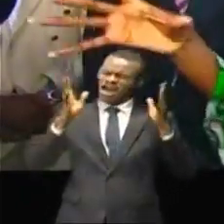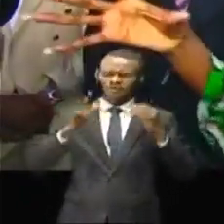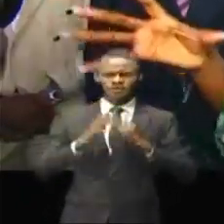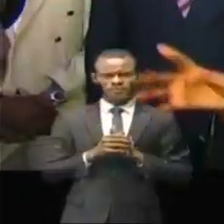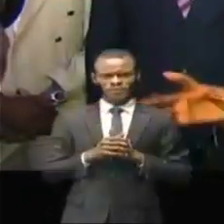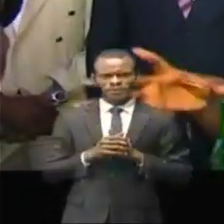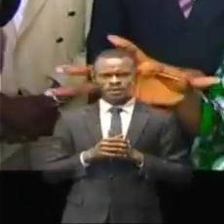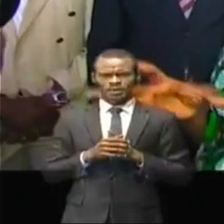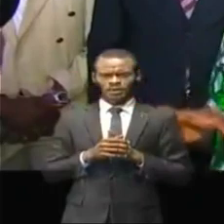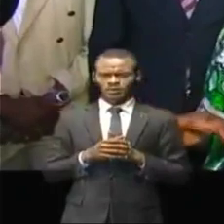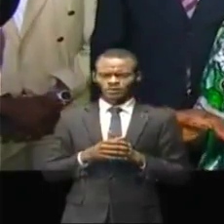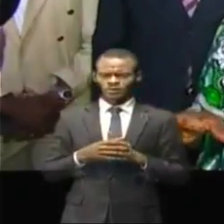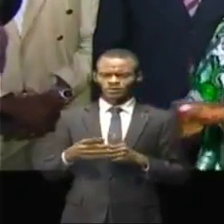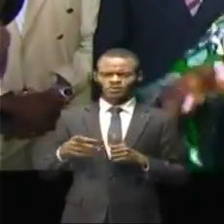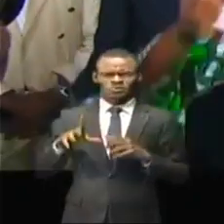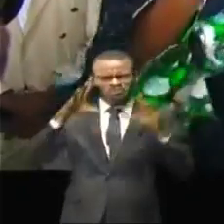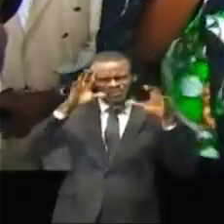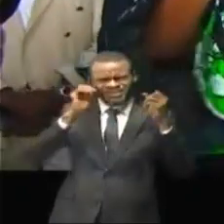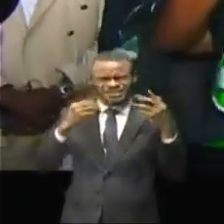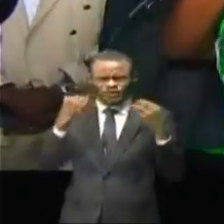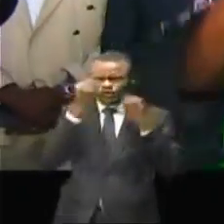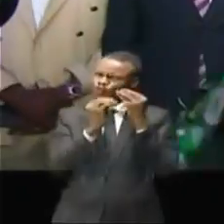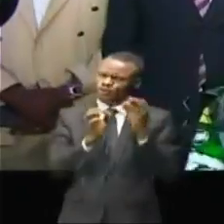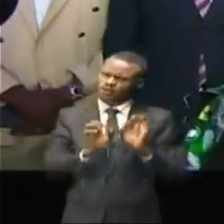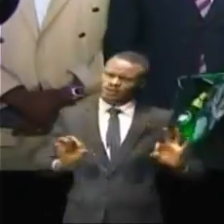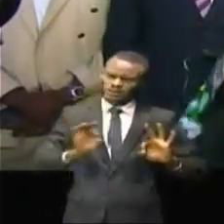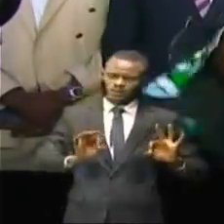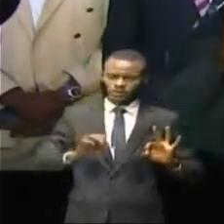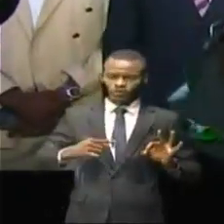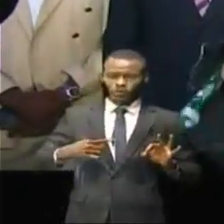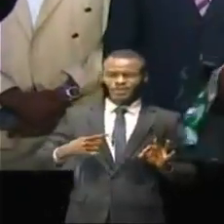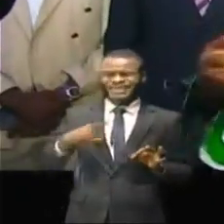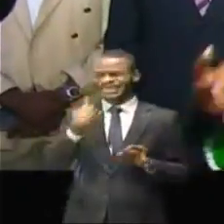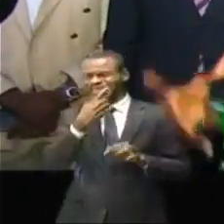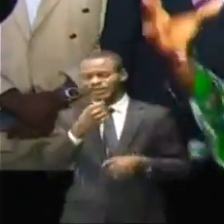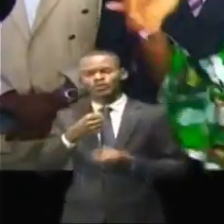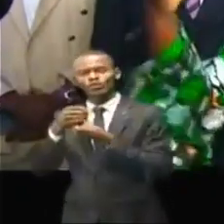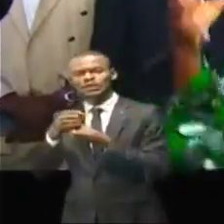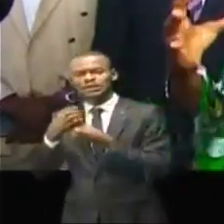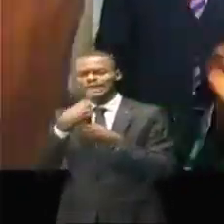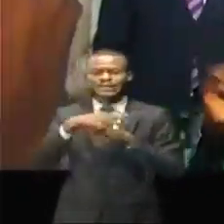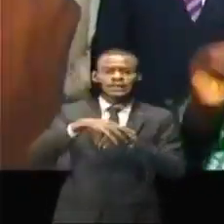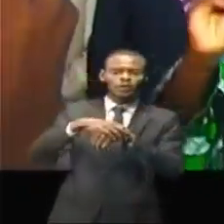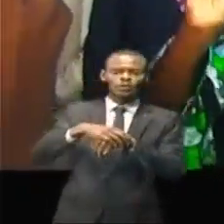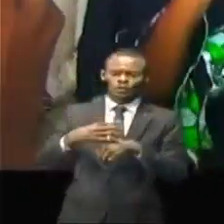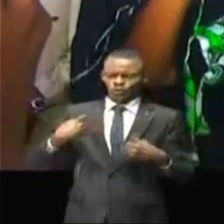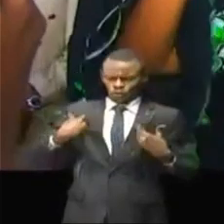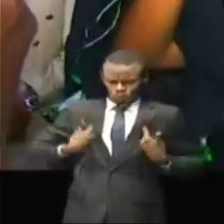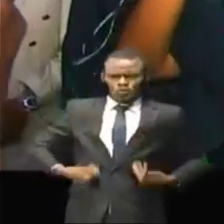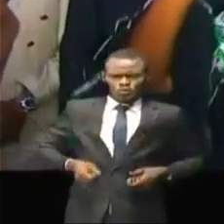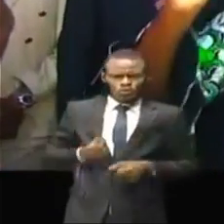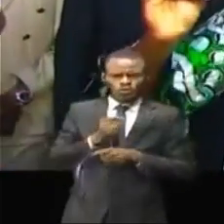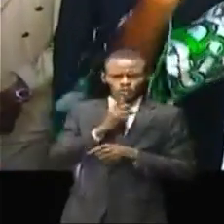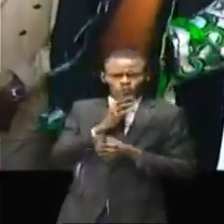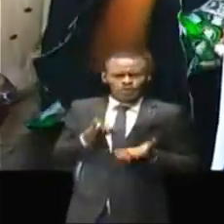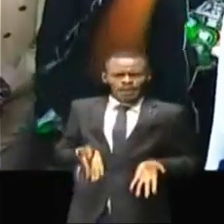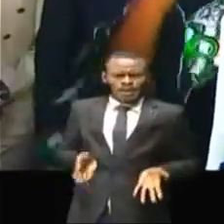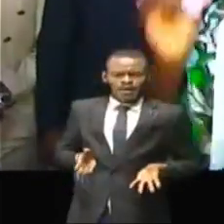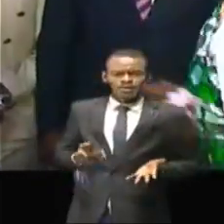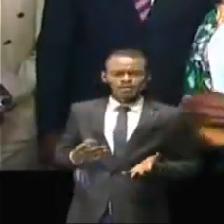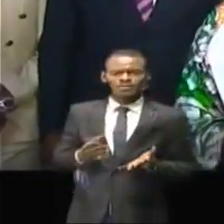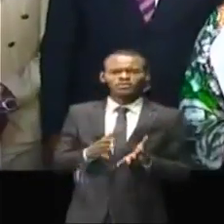voir avec qui on va s'allier, non. Qu'on s'impose d'abord nous en lui disant voilà, nous sommes là. C'est pour ça qu'il faut voter